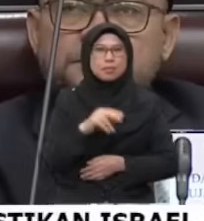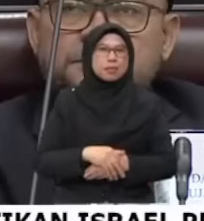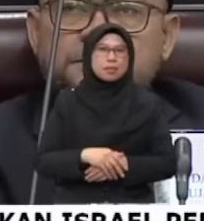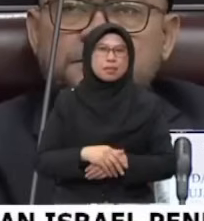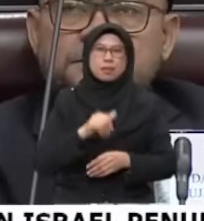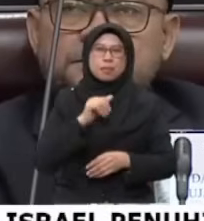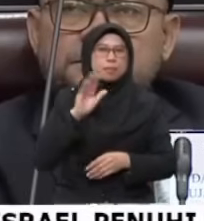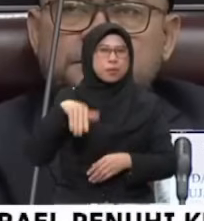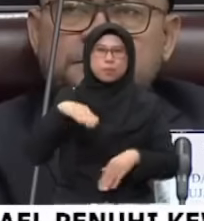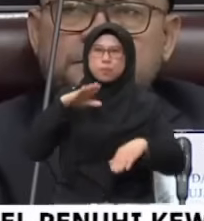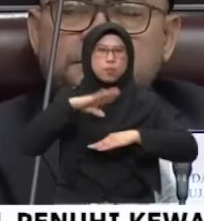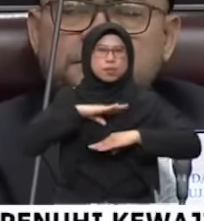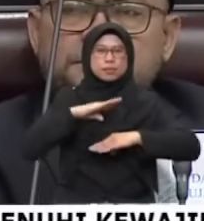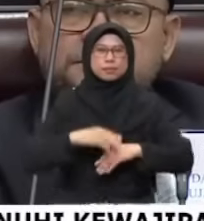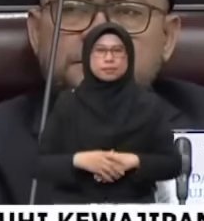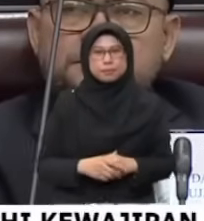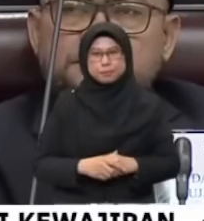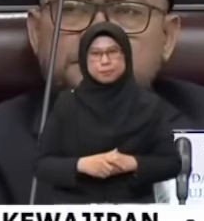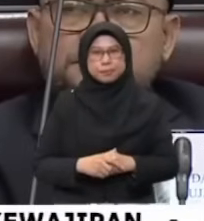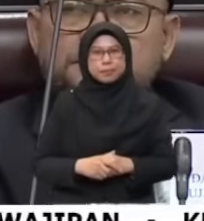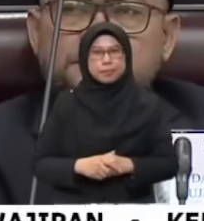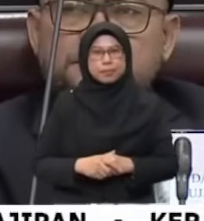memuaskan Terima kasih